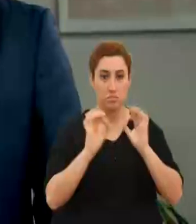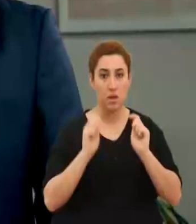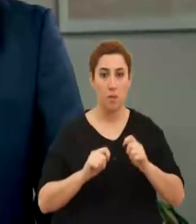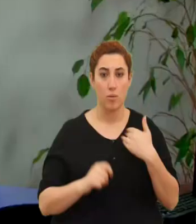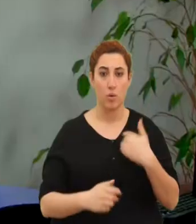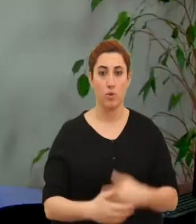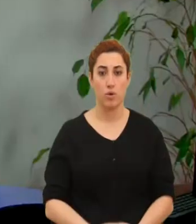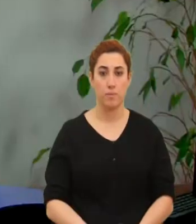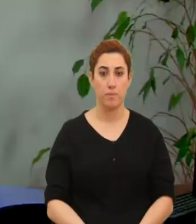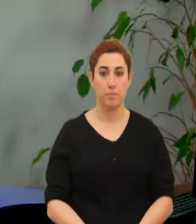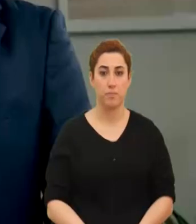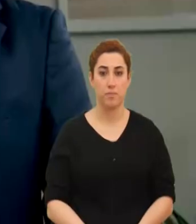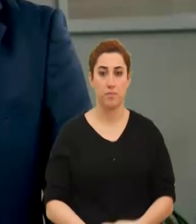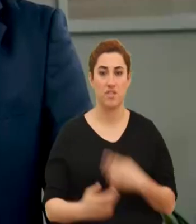geçiriyorum.